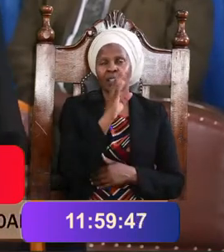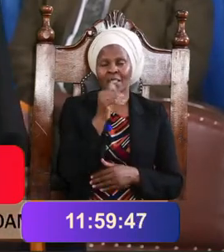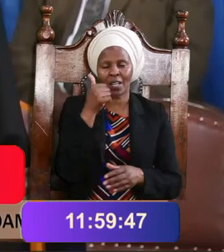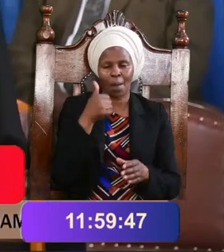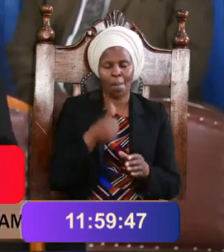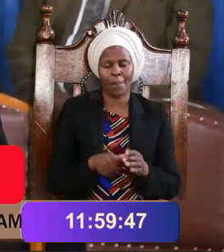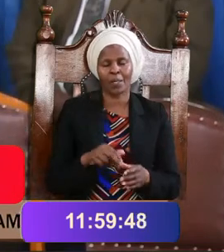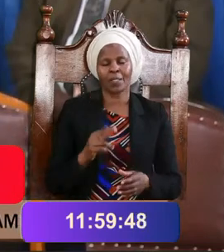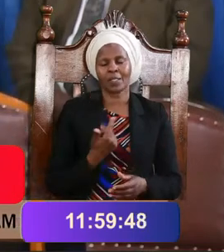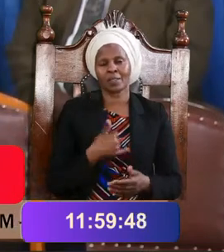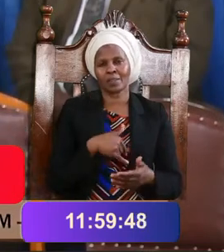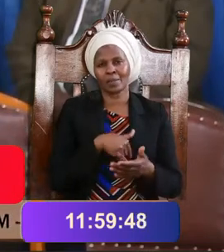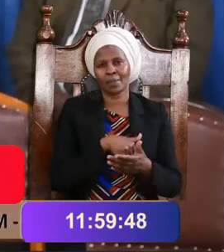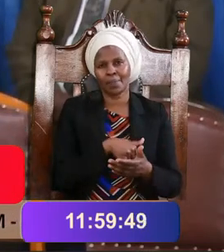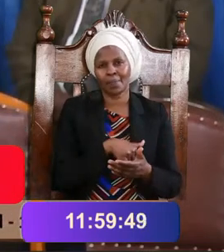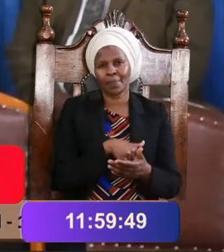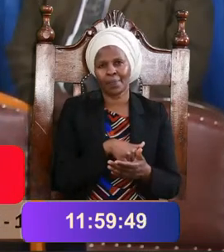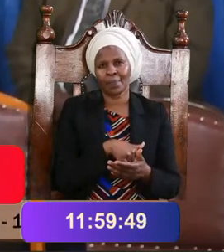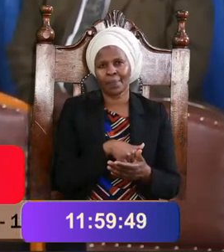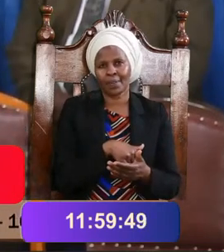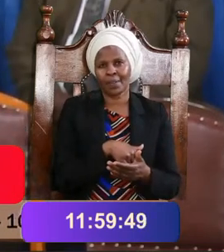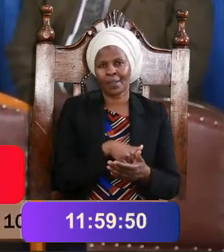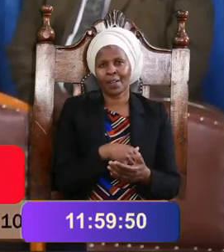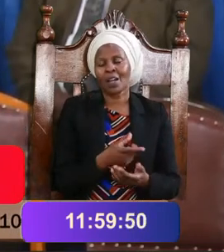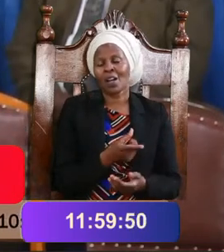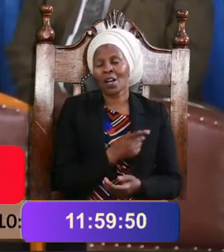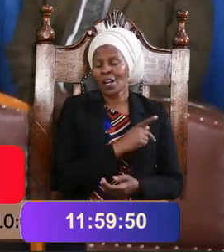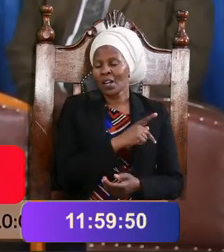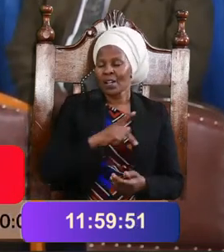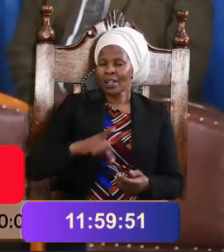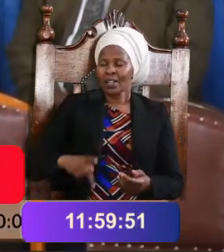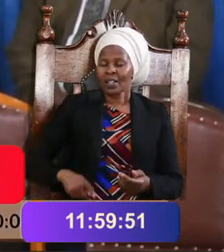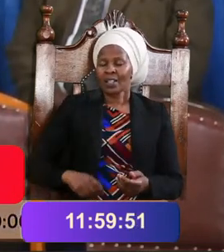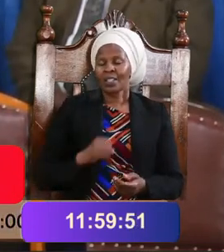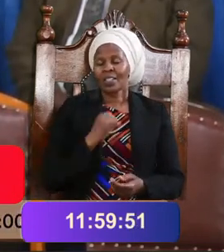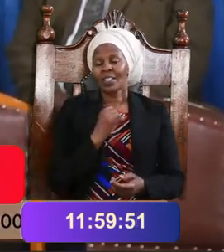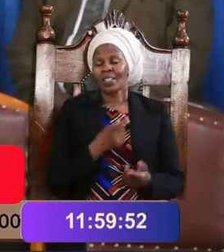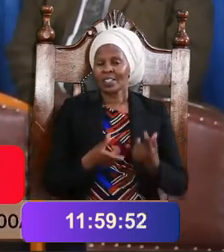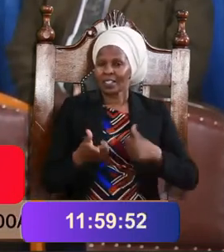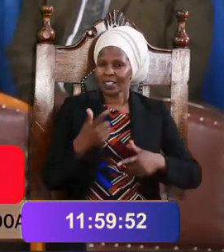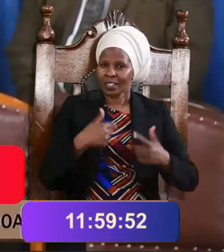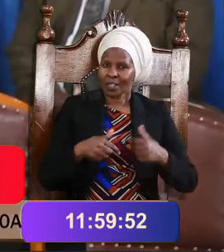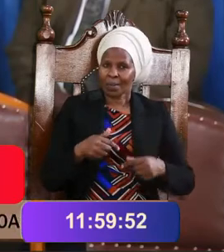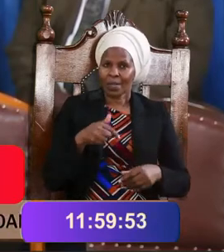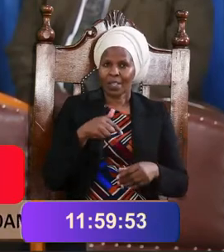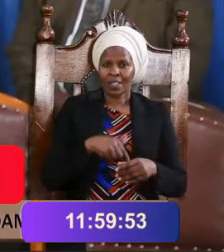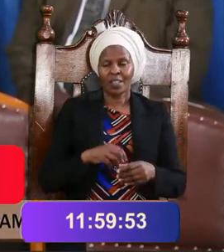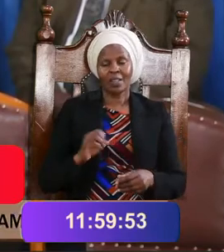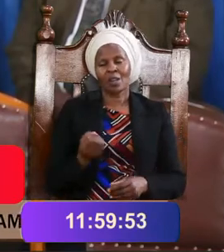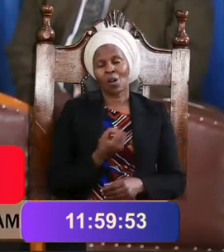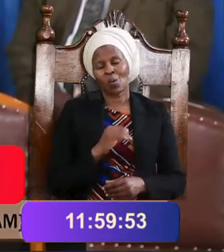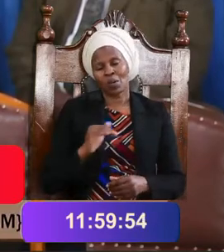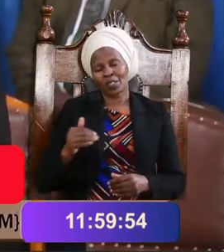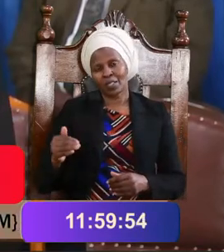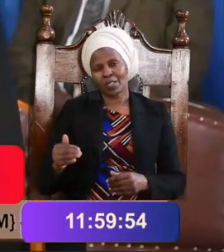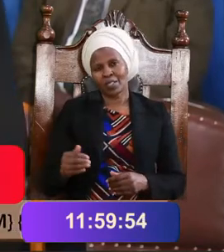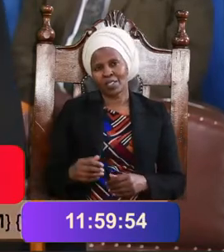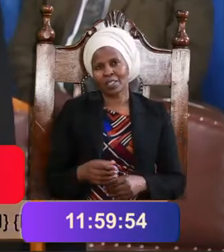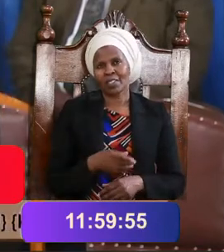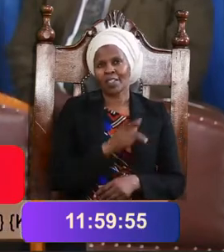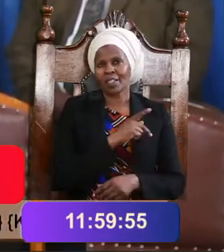pia, bado mfalme anaingia kwa miji yetu. Bado